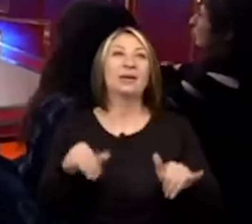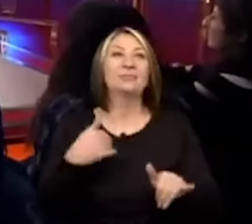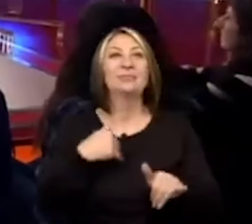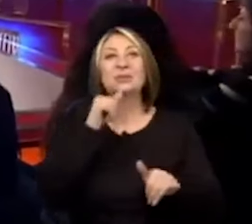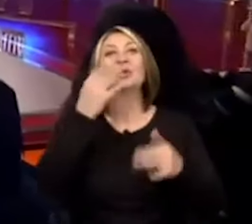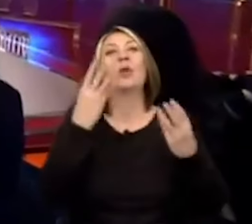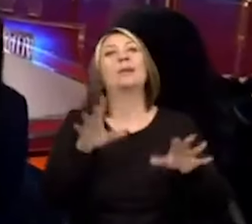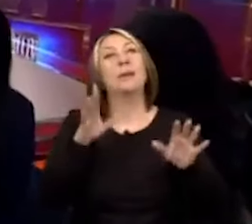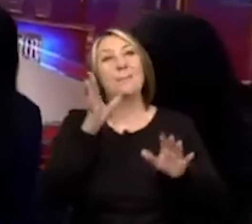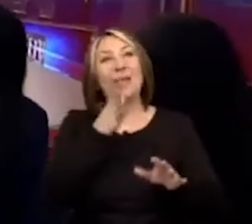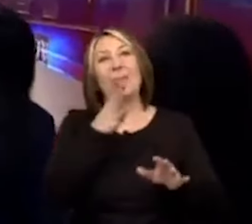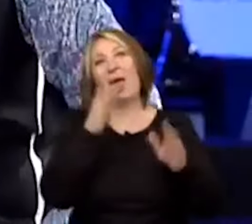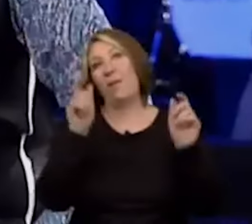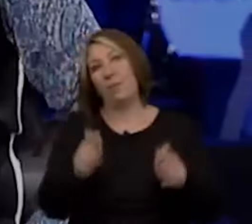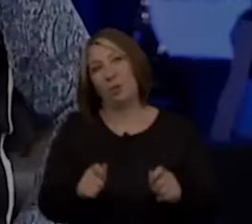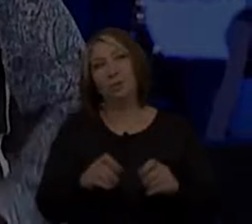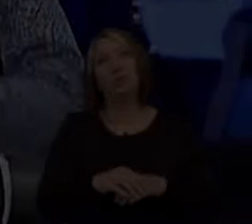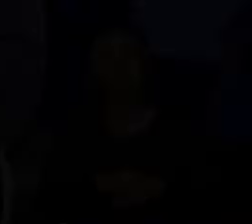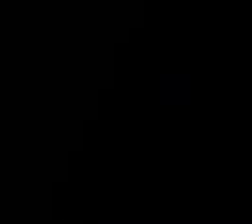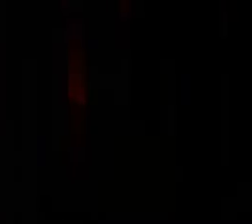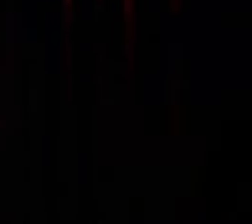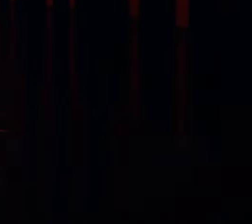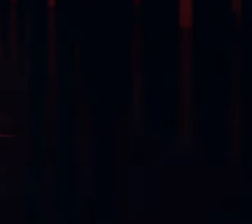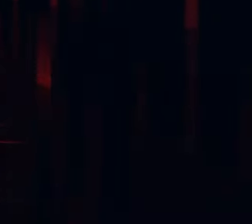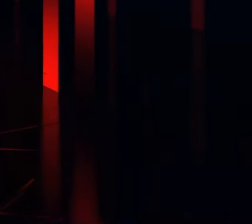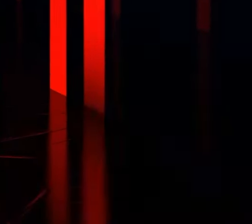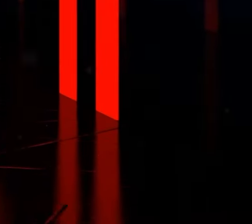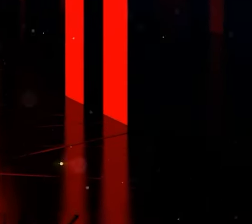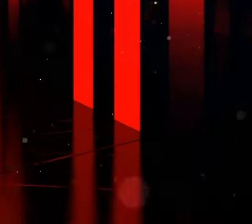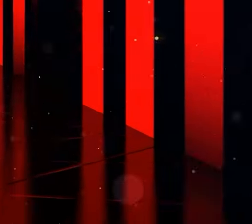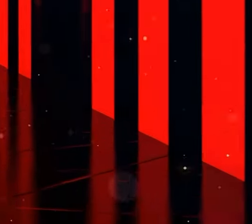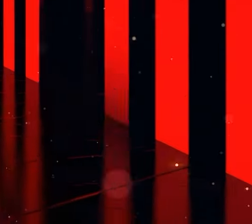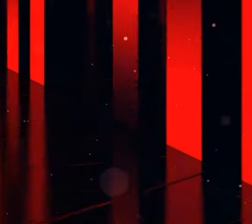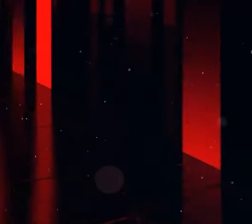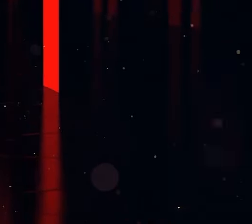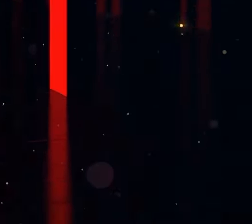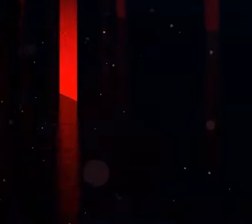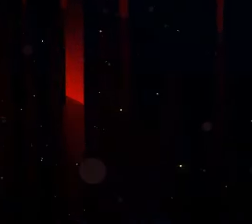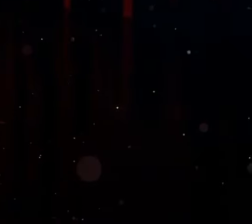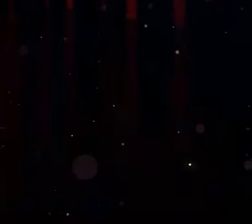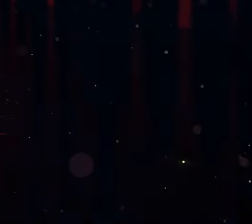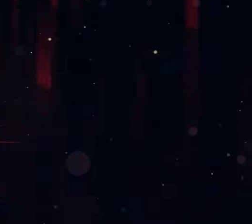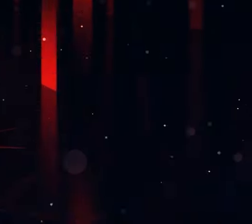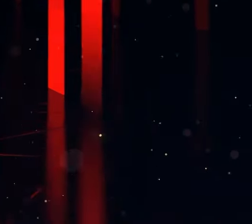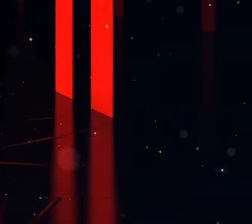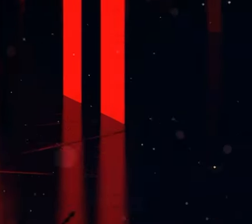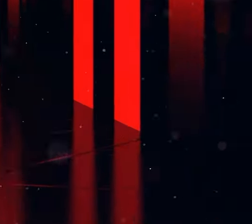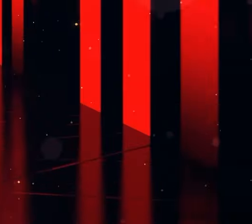Biz hiç olmazsa bunu bilinçli olarak yapıyoruz.